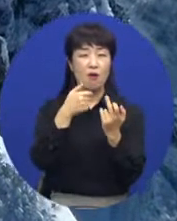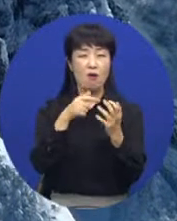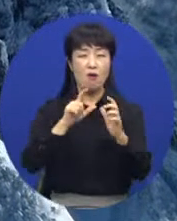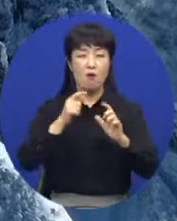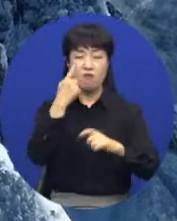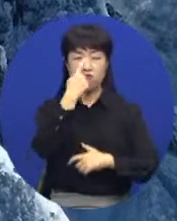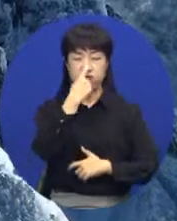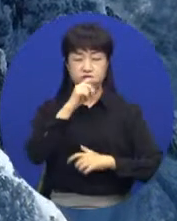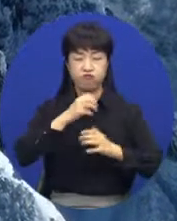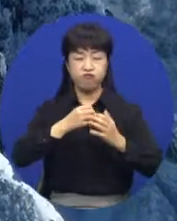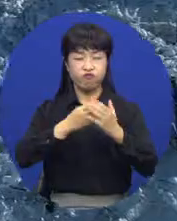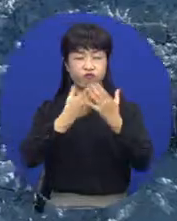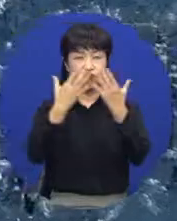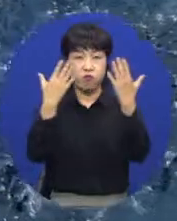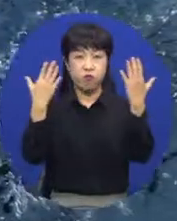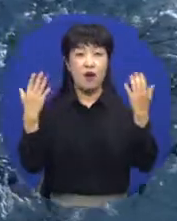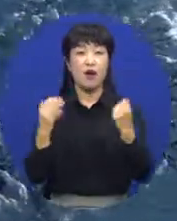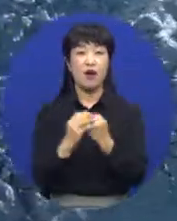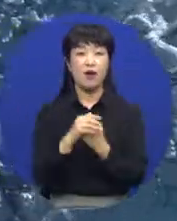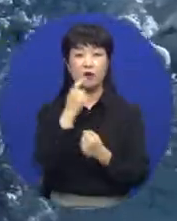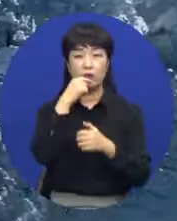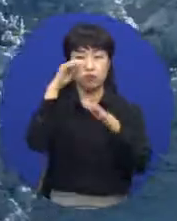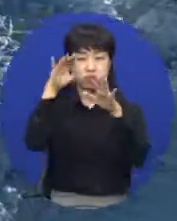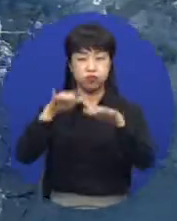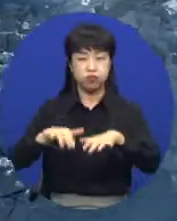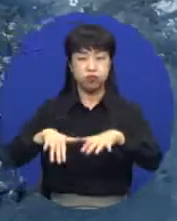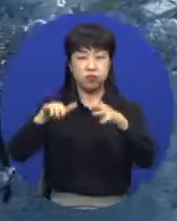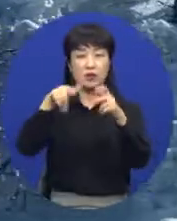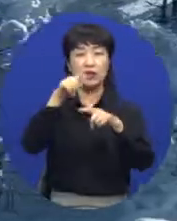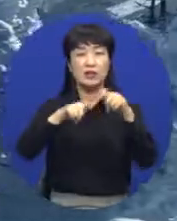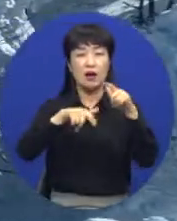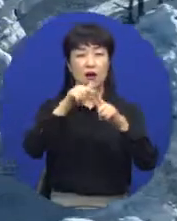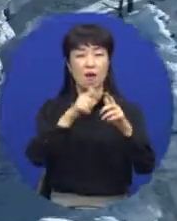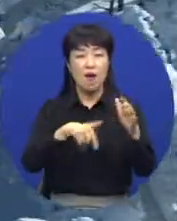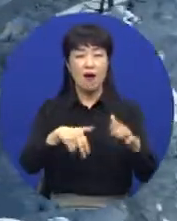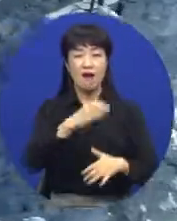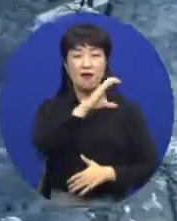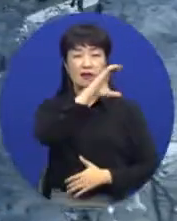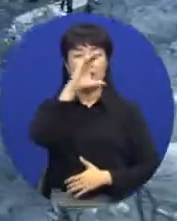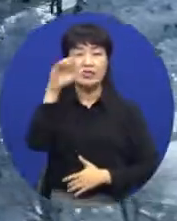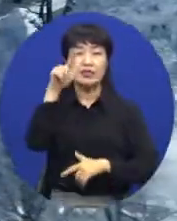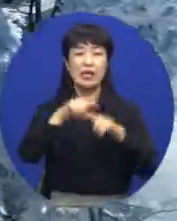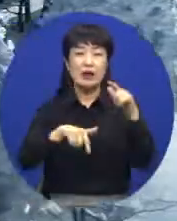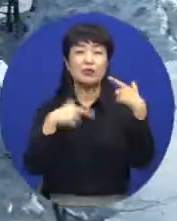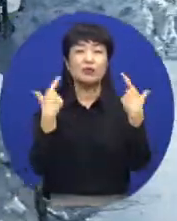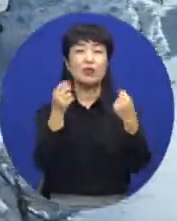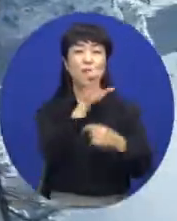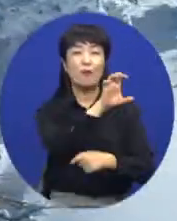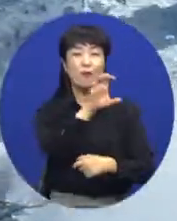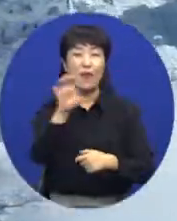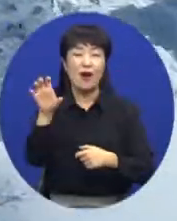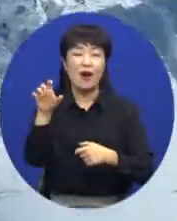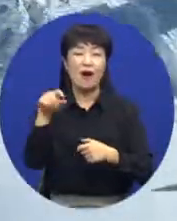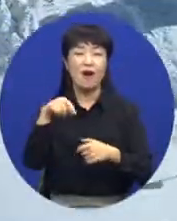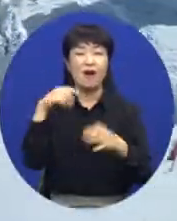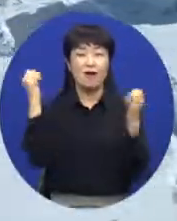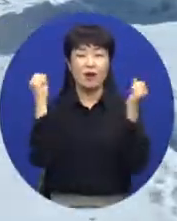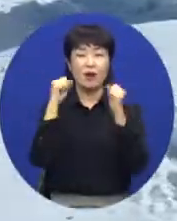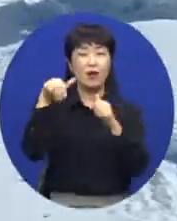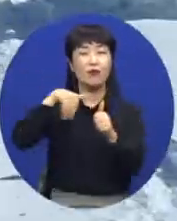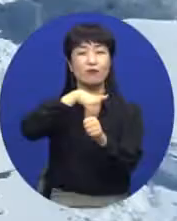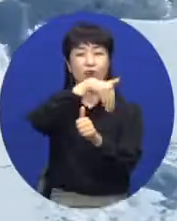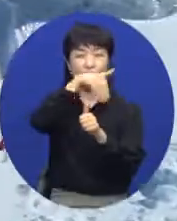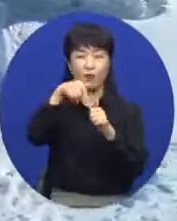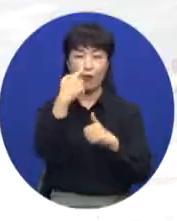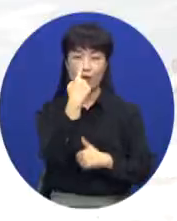드러냈습니다 눈이 내려앉은 구상 남은 곤란은 마치 크리스마스 트리 처럼 환상적인 겨울 분위기를 자아냅니다